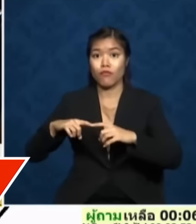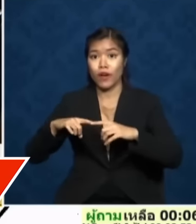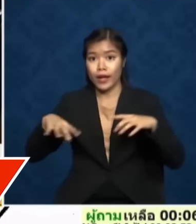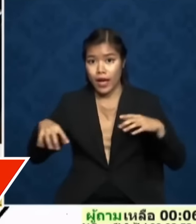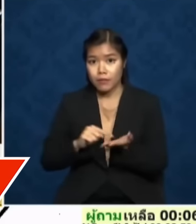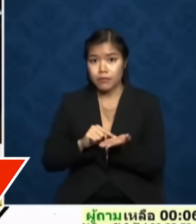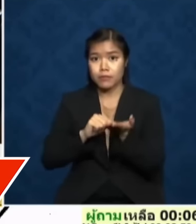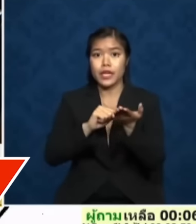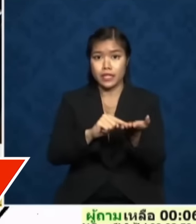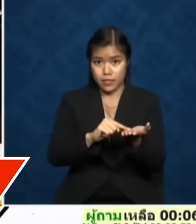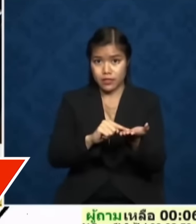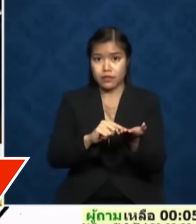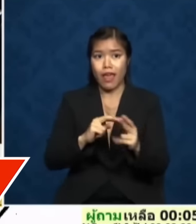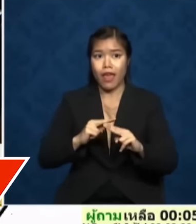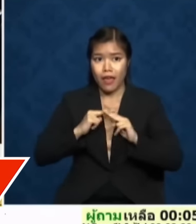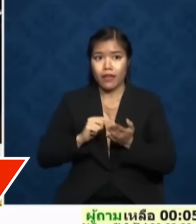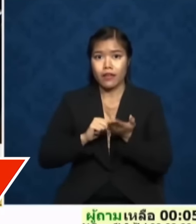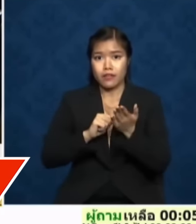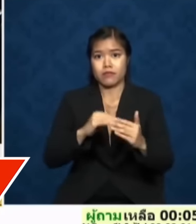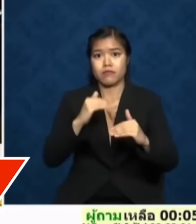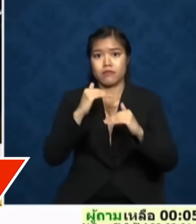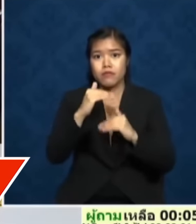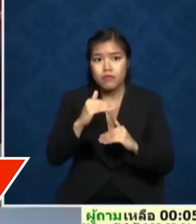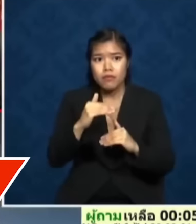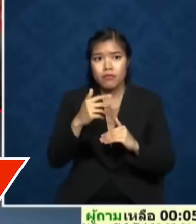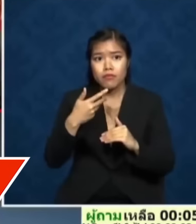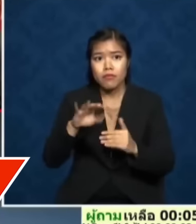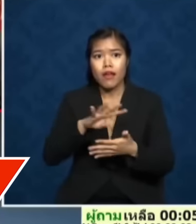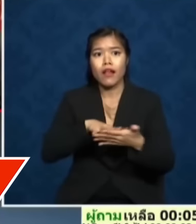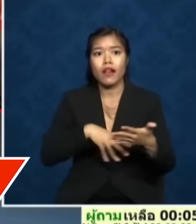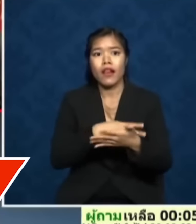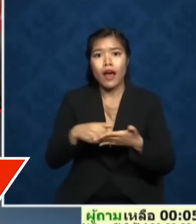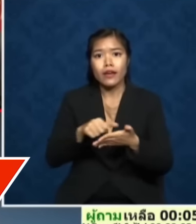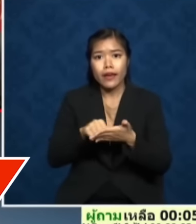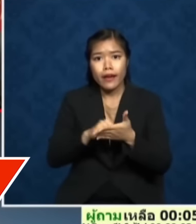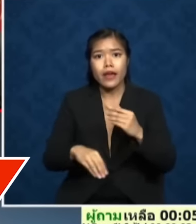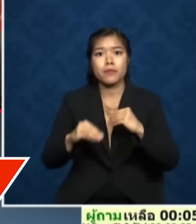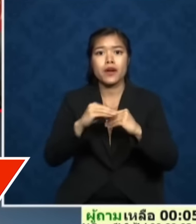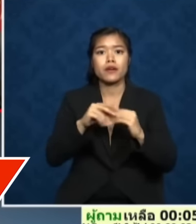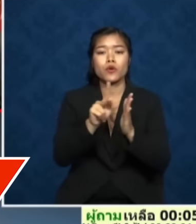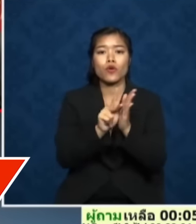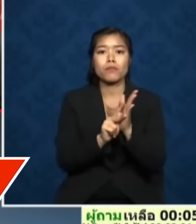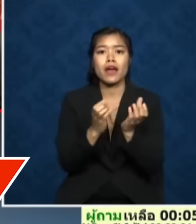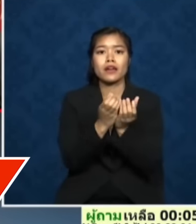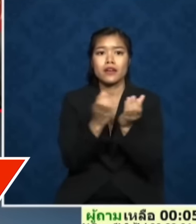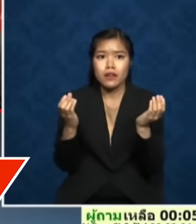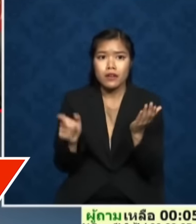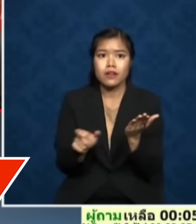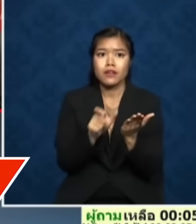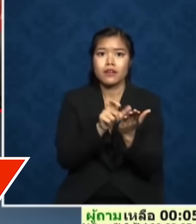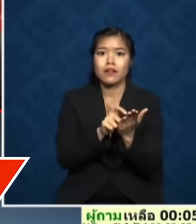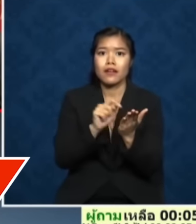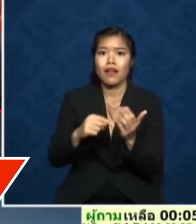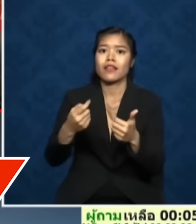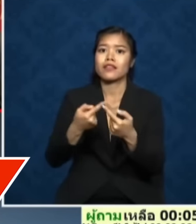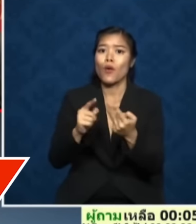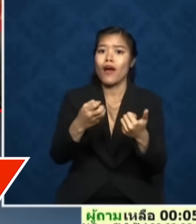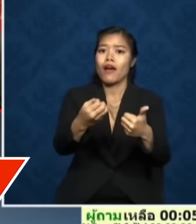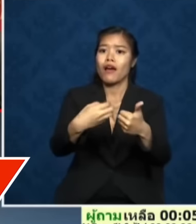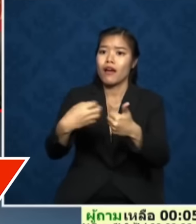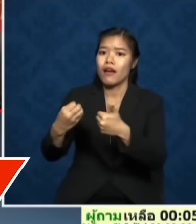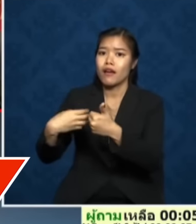ด็นนี้เองไปล็อกไว้อย่างนี้ไปสร้างเงื่อนไขแบบนี้ในร่างแก้ไขเพิ่มเติมรัฐธรรมนูญ โดยที่ไม่ได้เป็นข้อเสนอจากฝ่ายที่อยาก